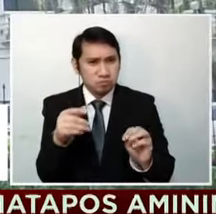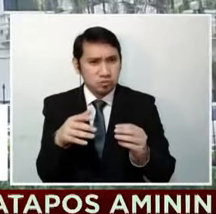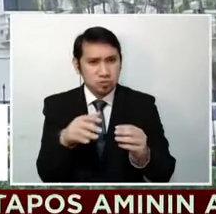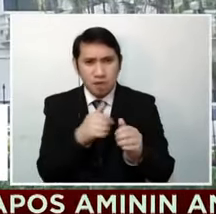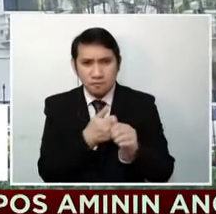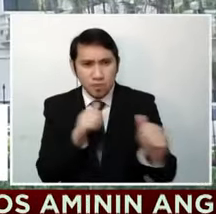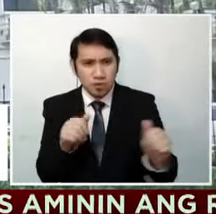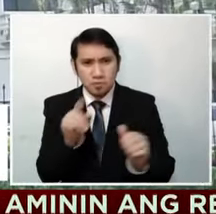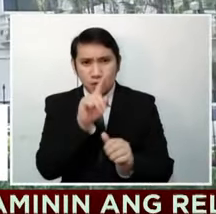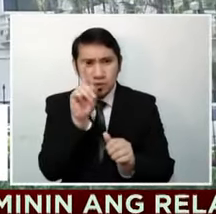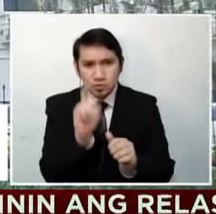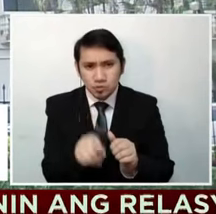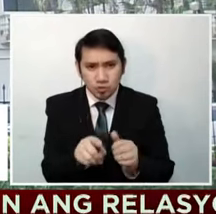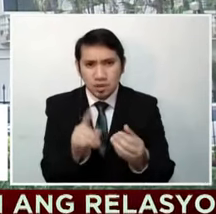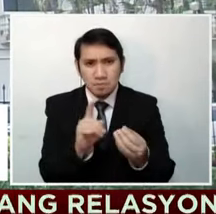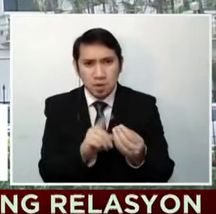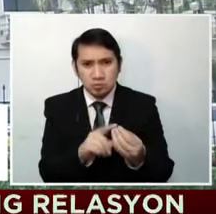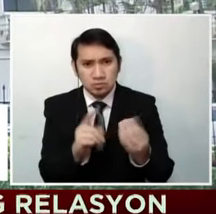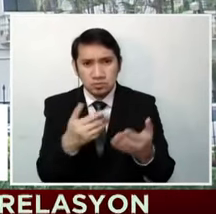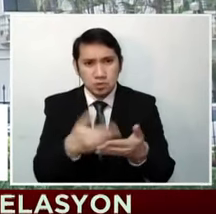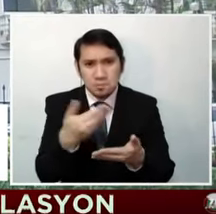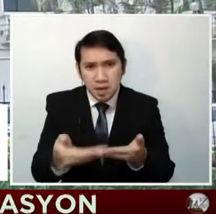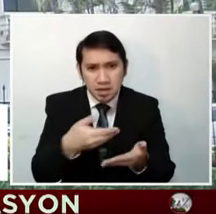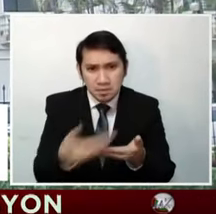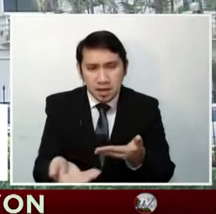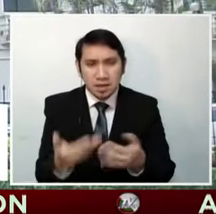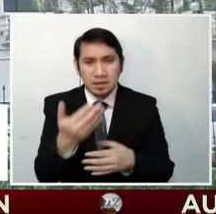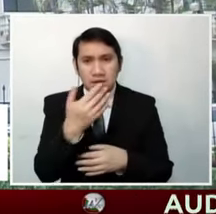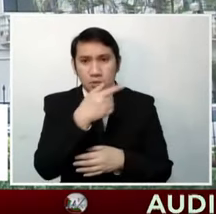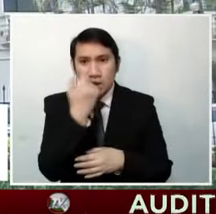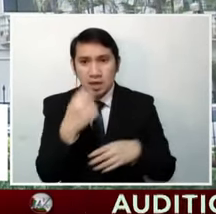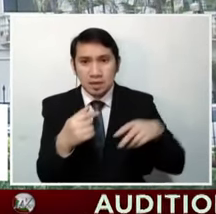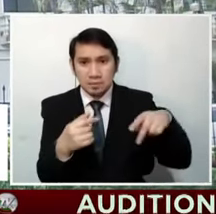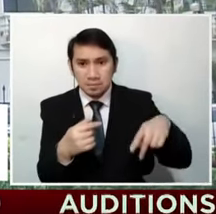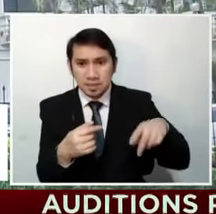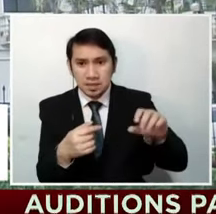at para makatipid na rin ang gobyerno dahil naniningil ang PSDBM ng